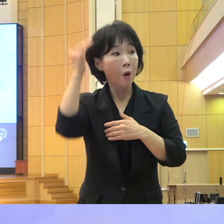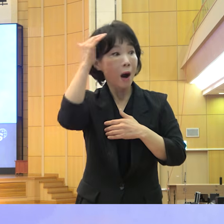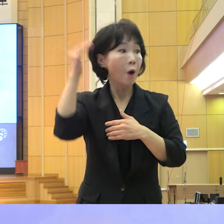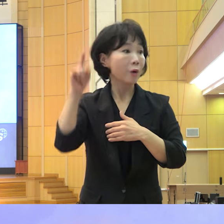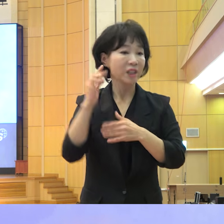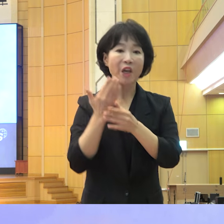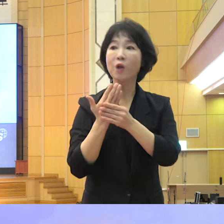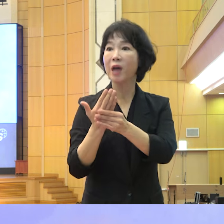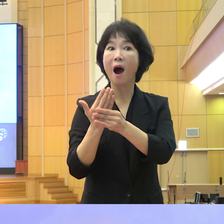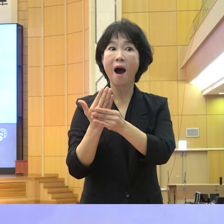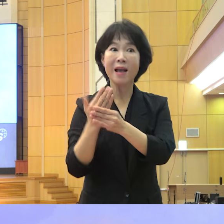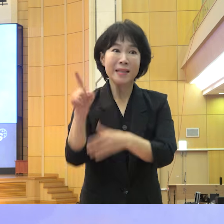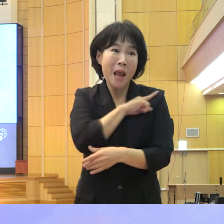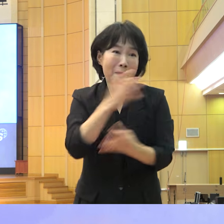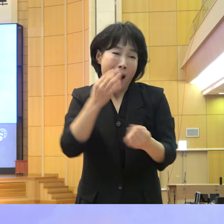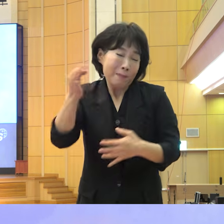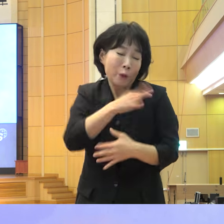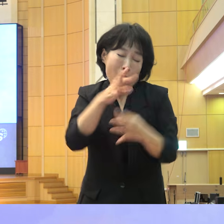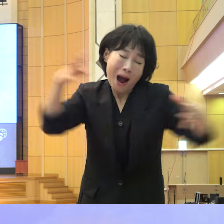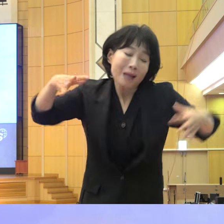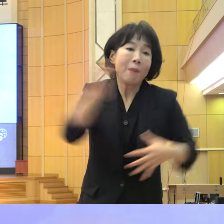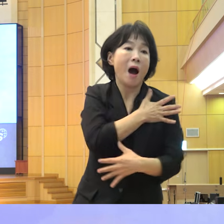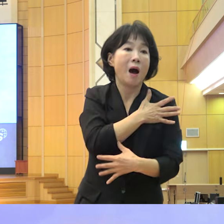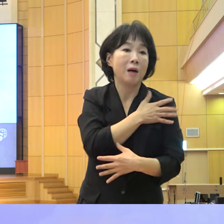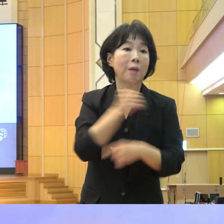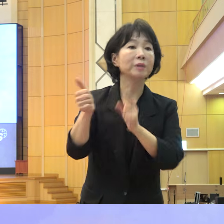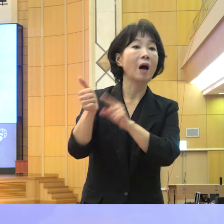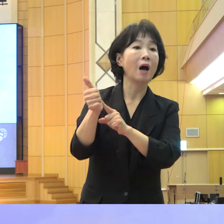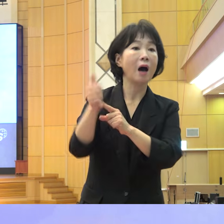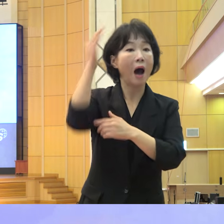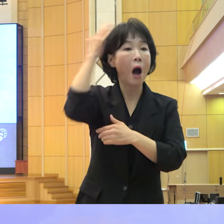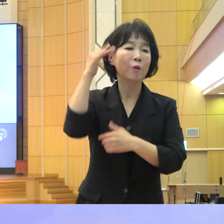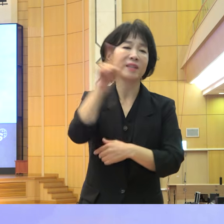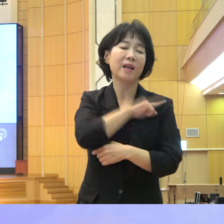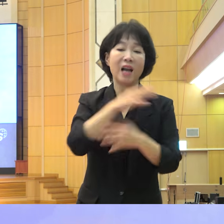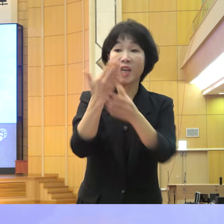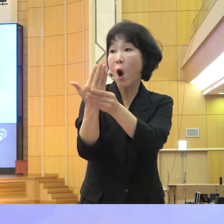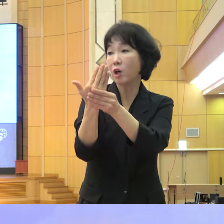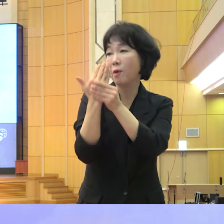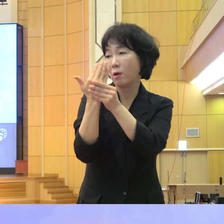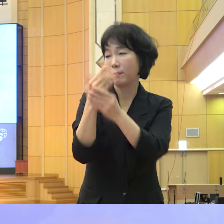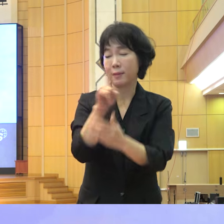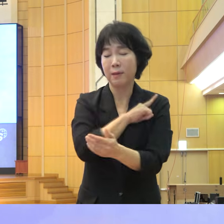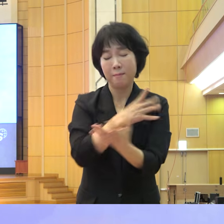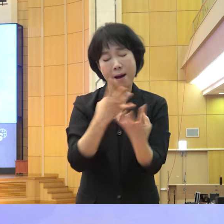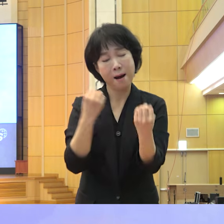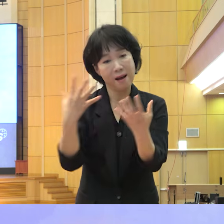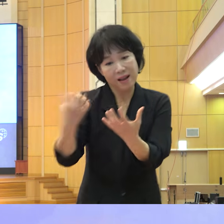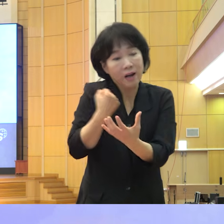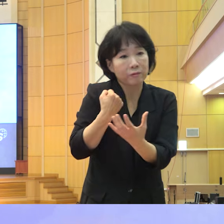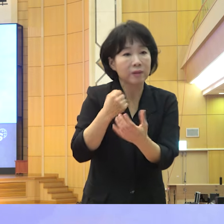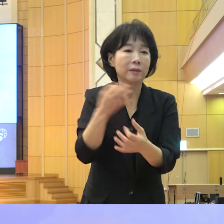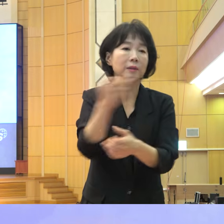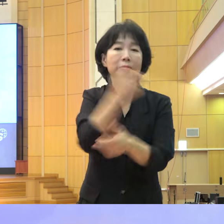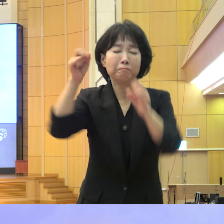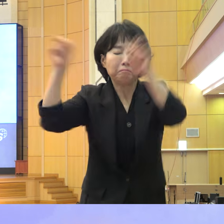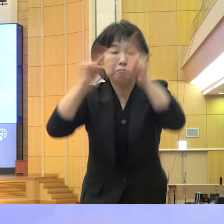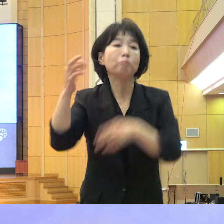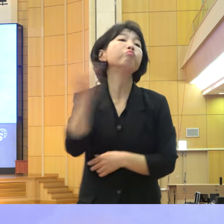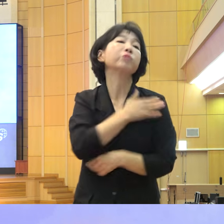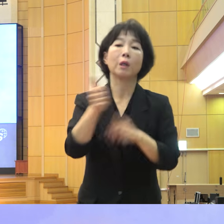현찰로 현금을 가장 많이 보유한 가장 큰 부자라고